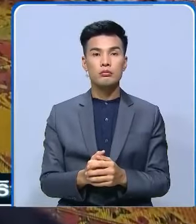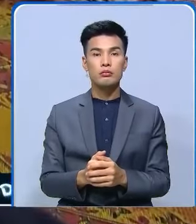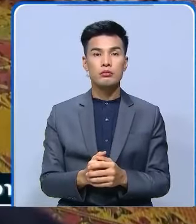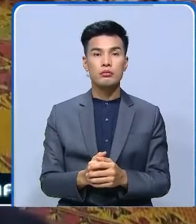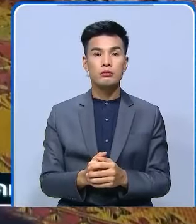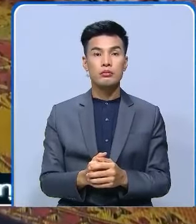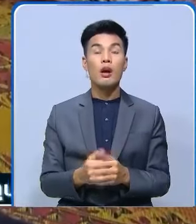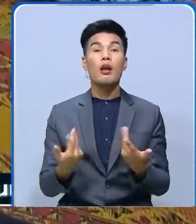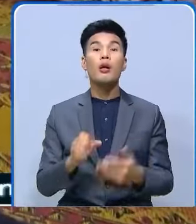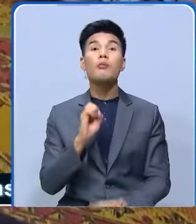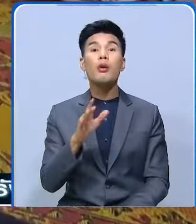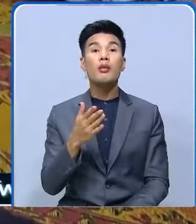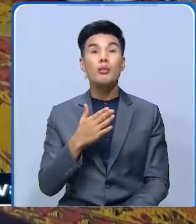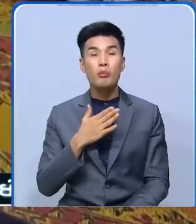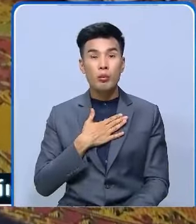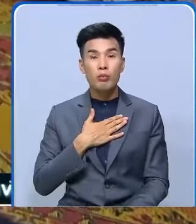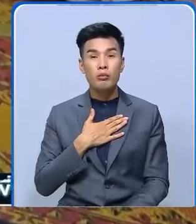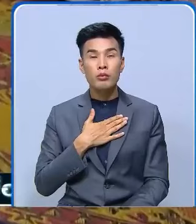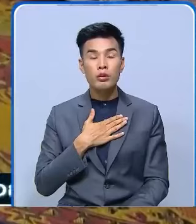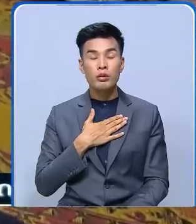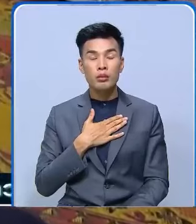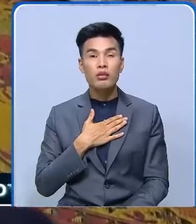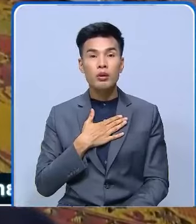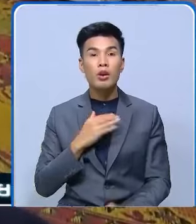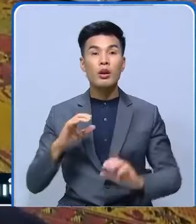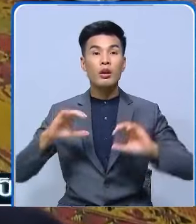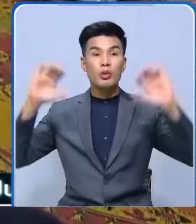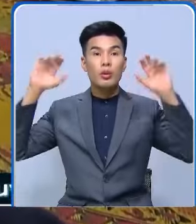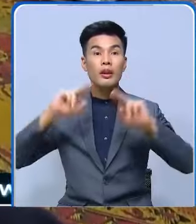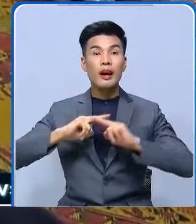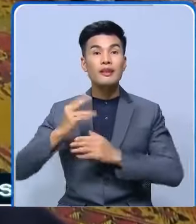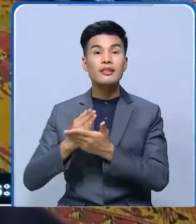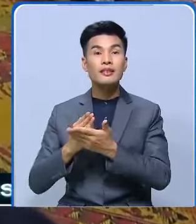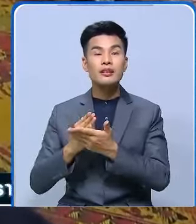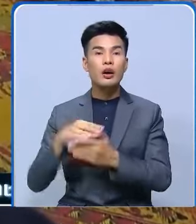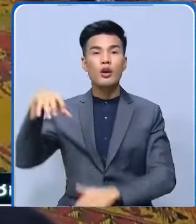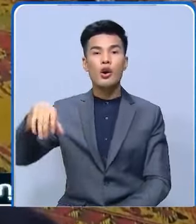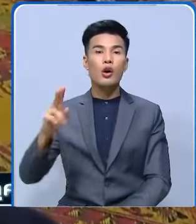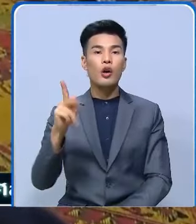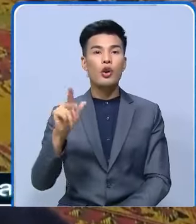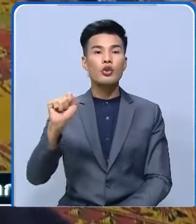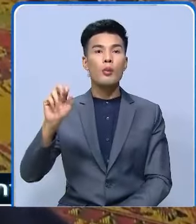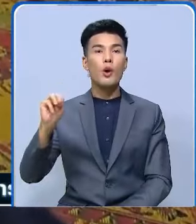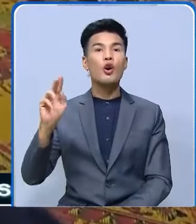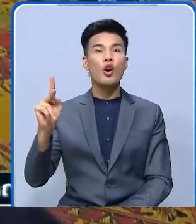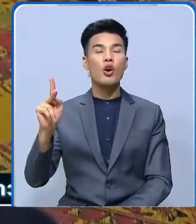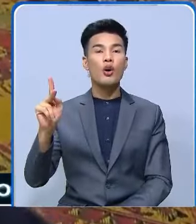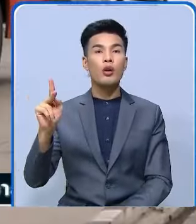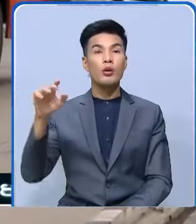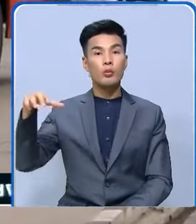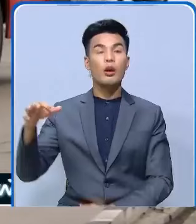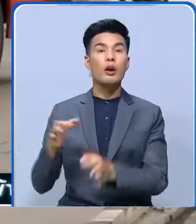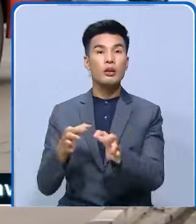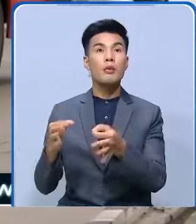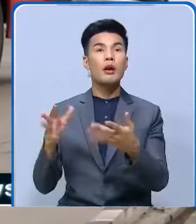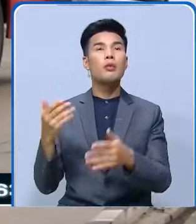หลังก็ออกมาบอกแล้วเนาะเพราะตัวเคพูดก็พูดเซฟๆนะว่าหน่วยงานรัฐวิสาหกิจสรุปก็ขอสมกเพราะขสมกเออกมาชี้แจงแล้วเพราะว่าเราก็สอบ